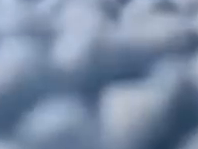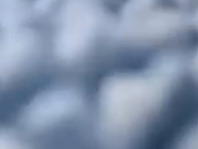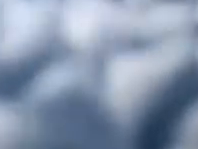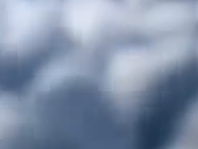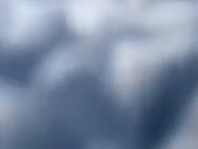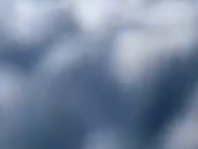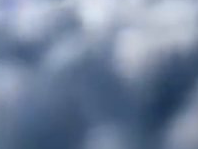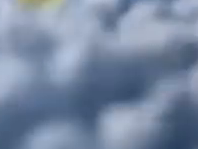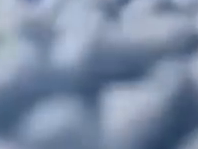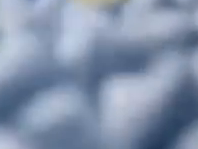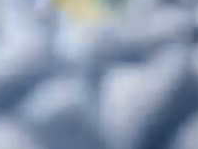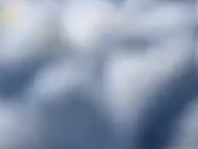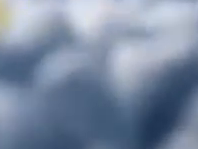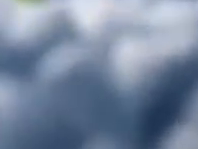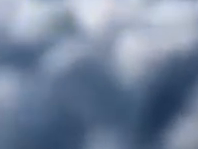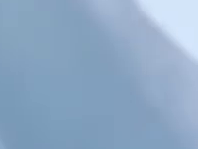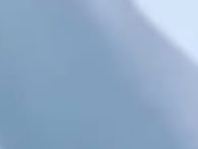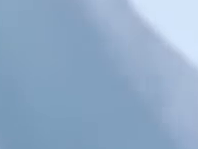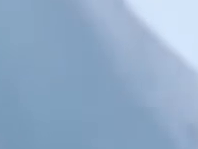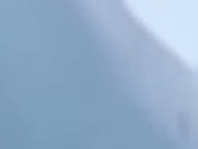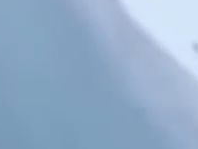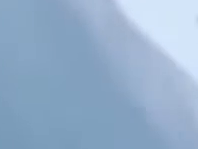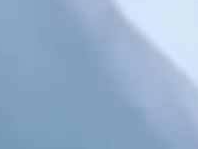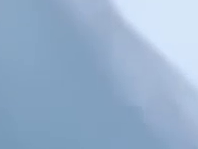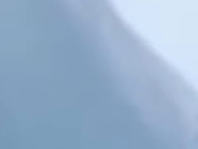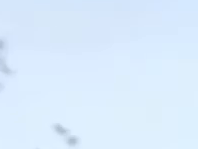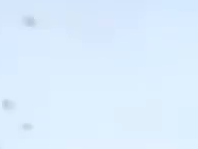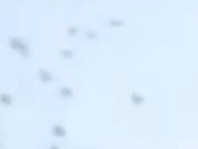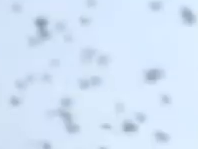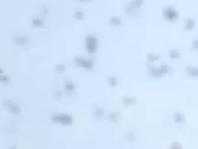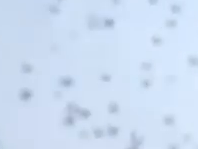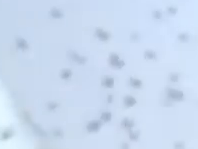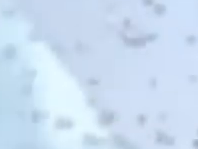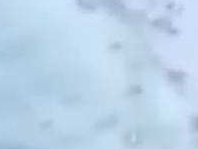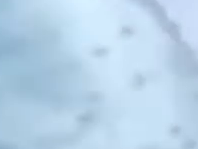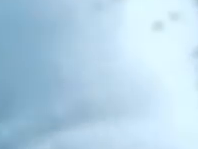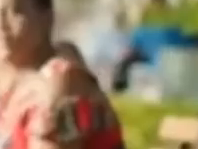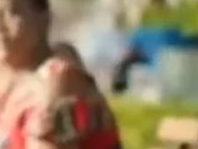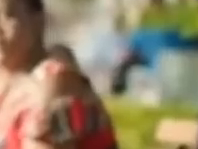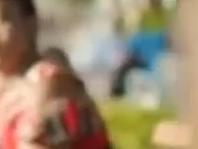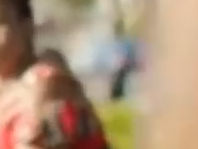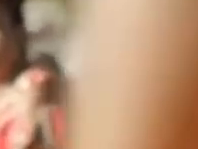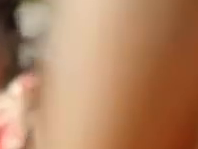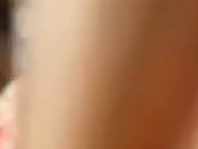nguo na kukufanya ujisikie msafi na unukie kutwa nzima.